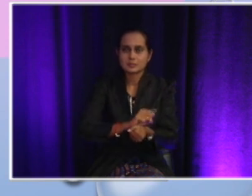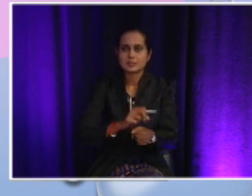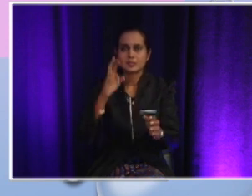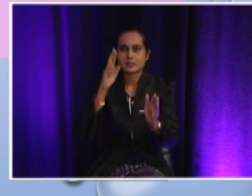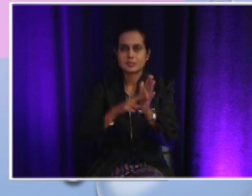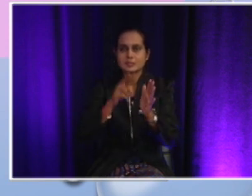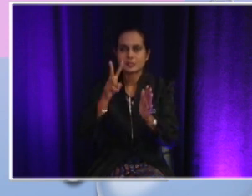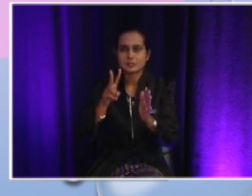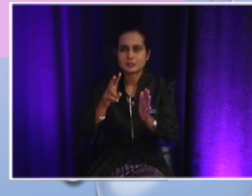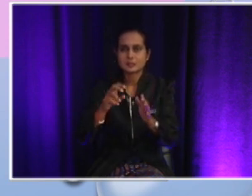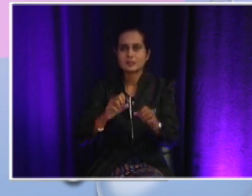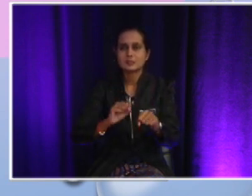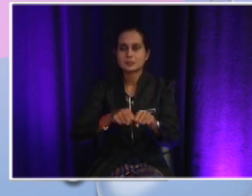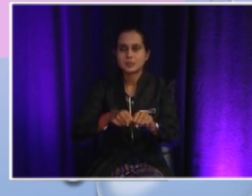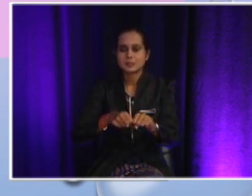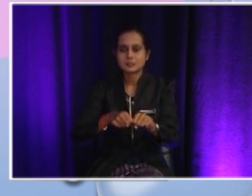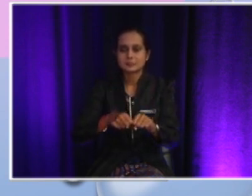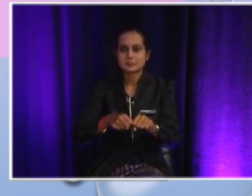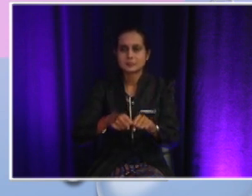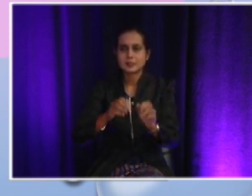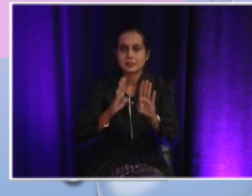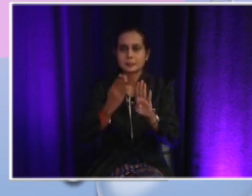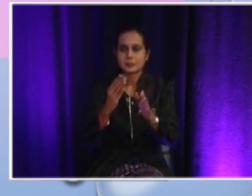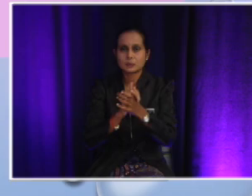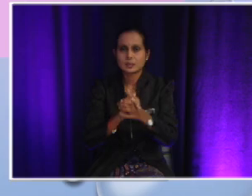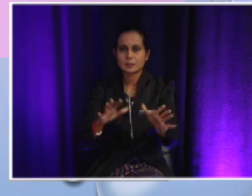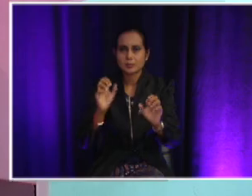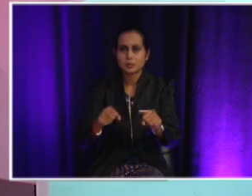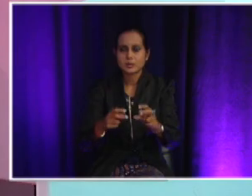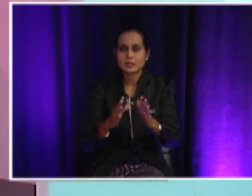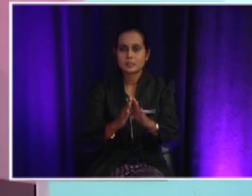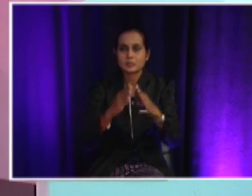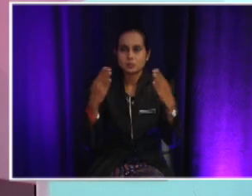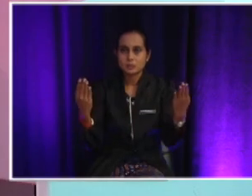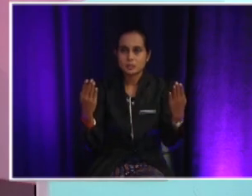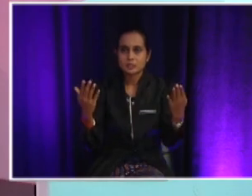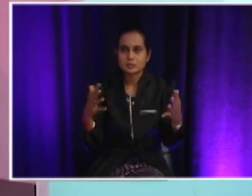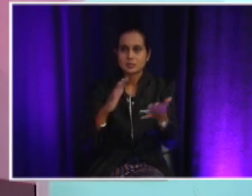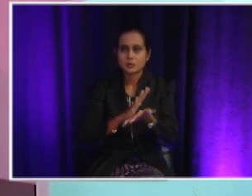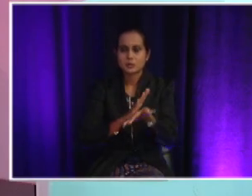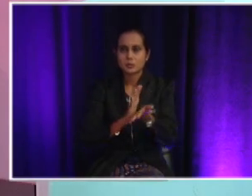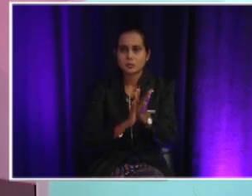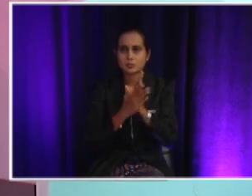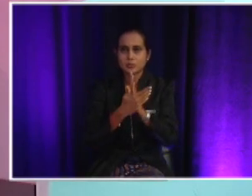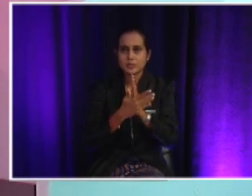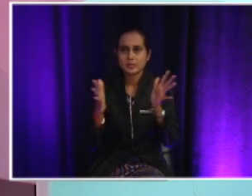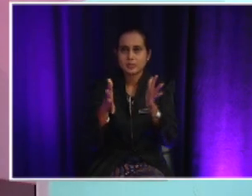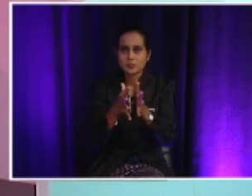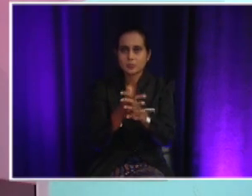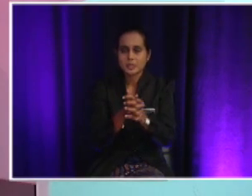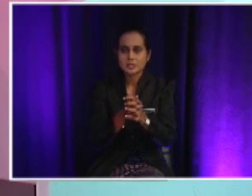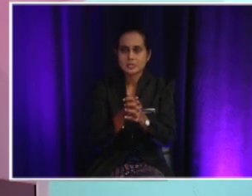dibuka oleh kombinasi. Ini soalan sedikit analisis, okey. Sedikit analisis,